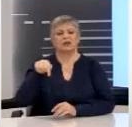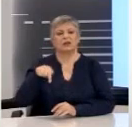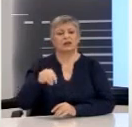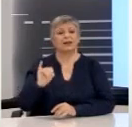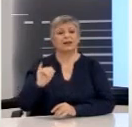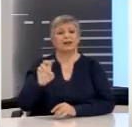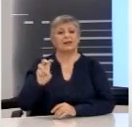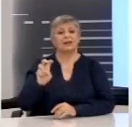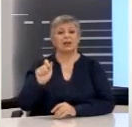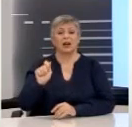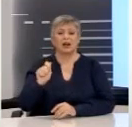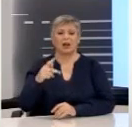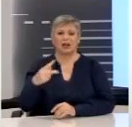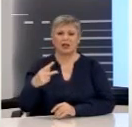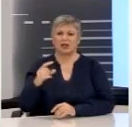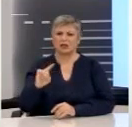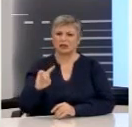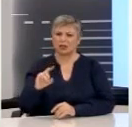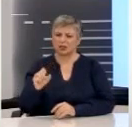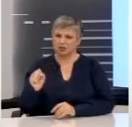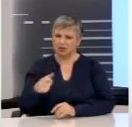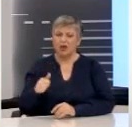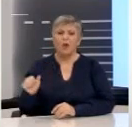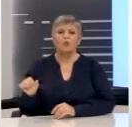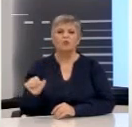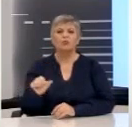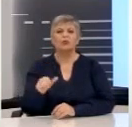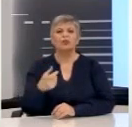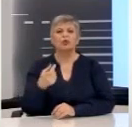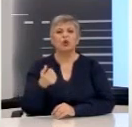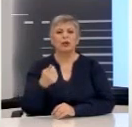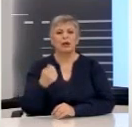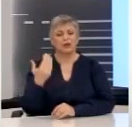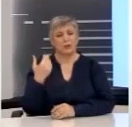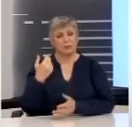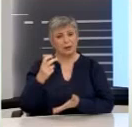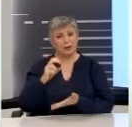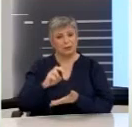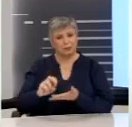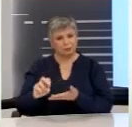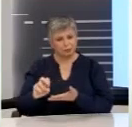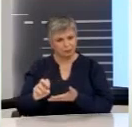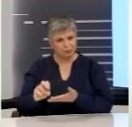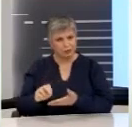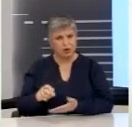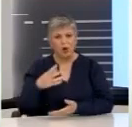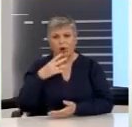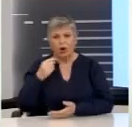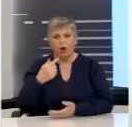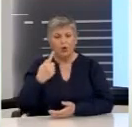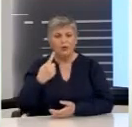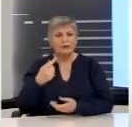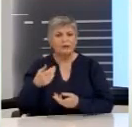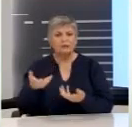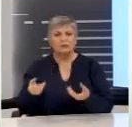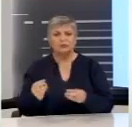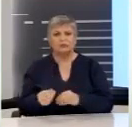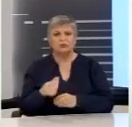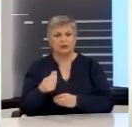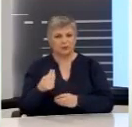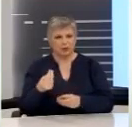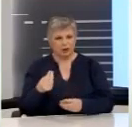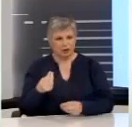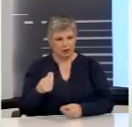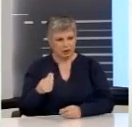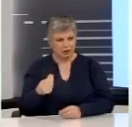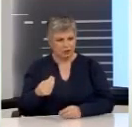επεστράφησαν, και θέλουμε εδώ να κάνουμε ένα συνδυασμό, να δούμε την κίνηση